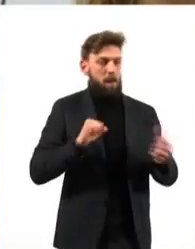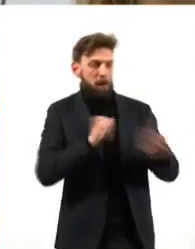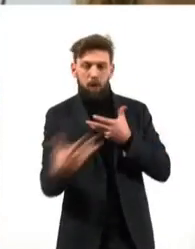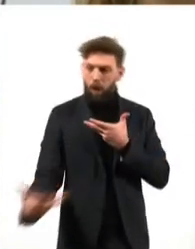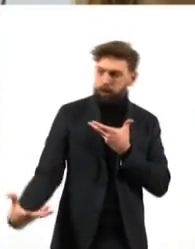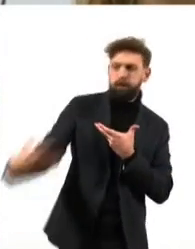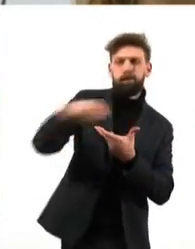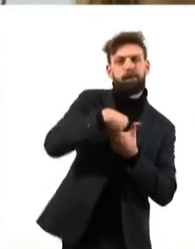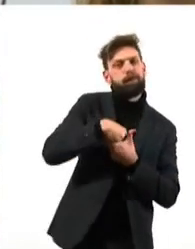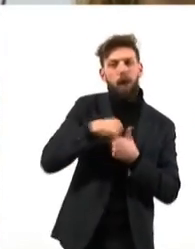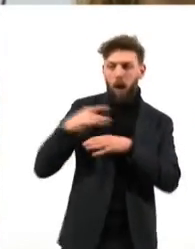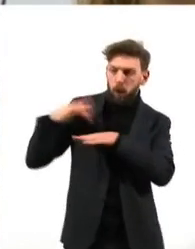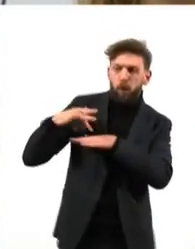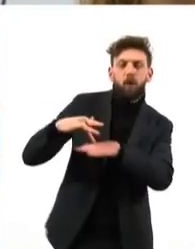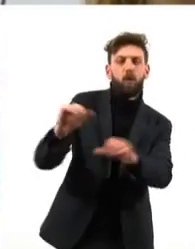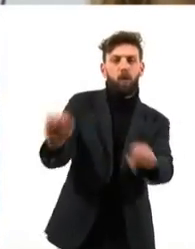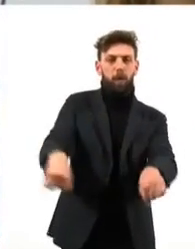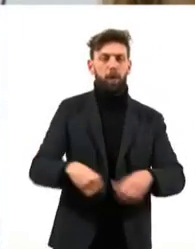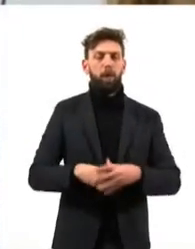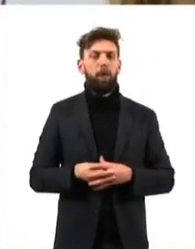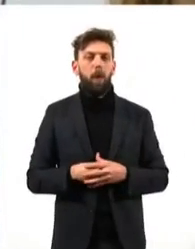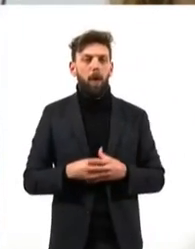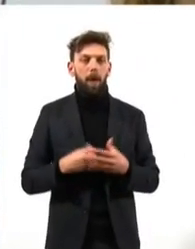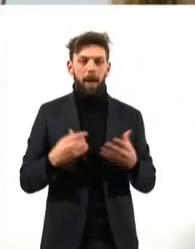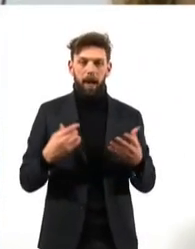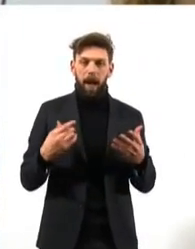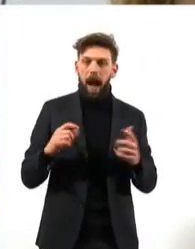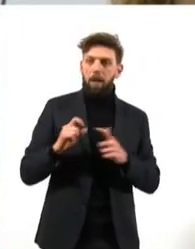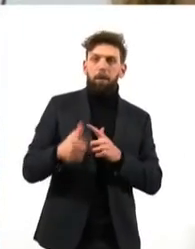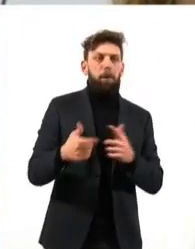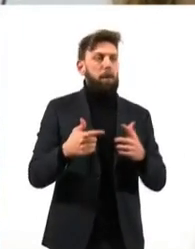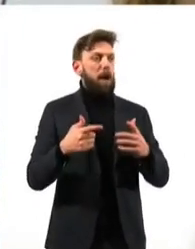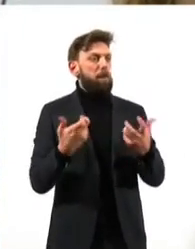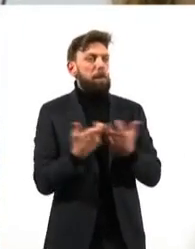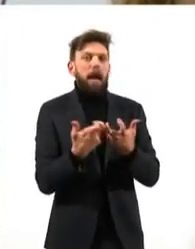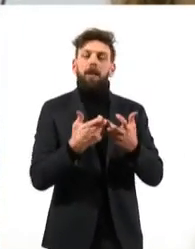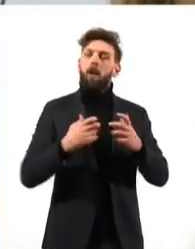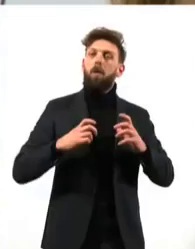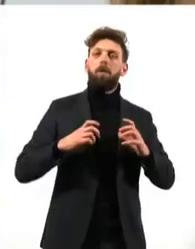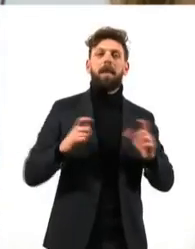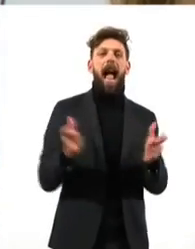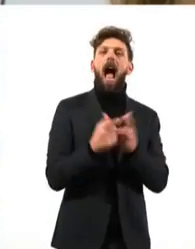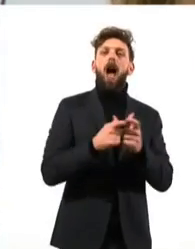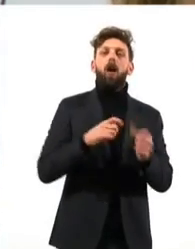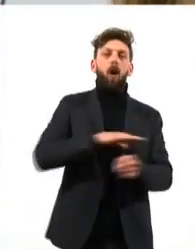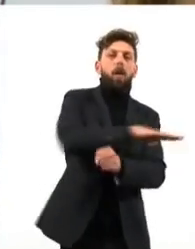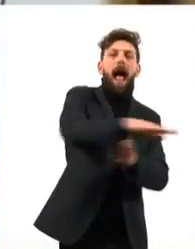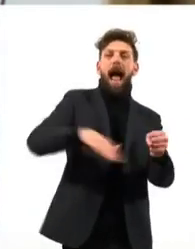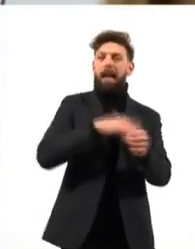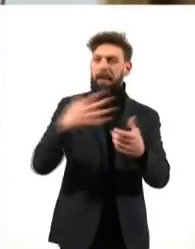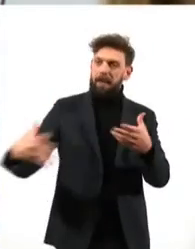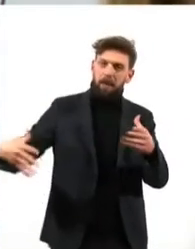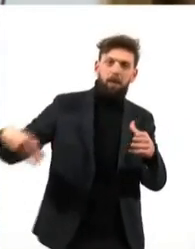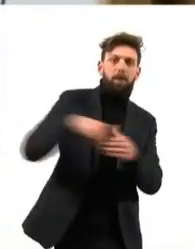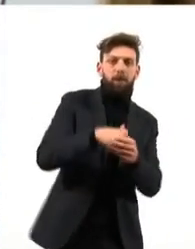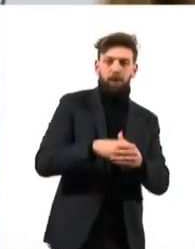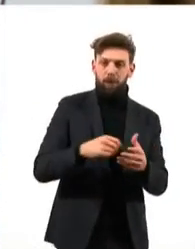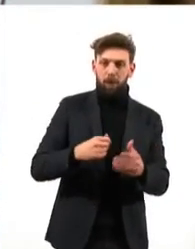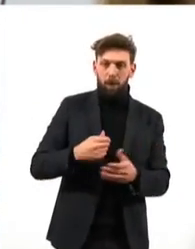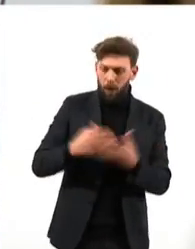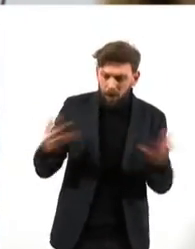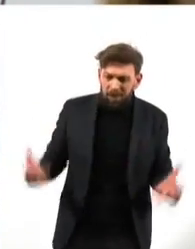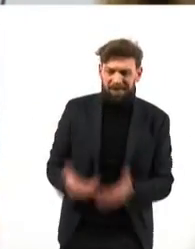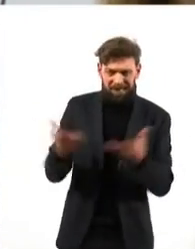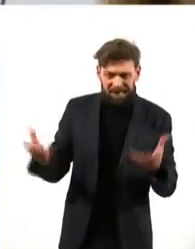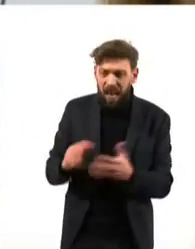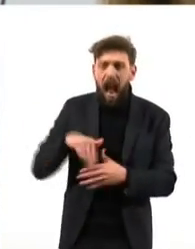aller faire quelque chose, c'est-à-dire les inscrire dans un club d'athlétisme, les encourager tout au long de l'année pour ensuite s'inscrire